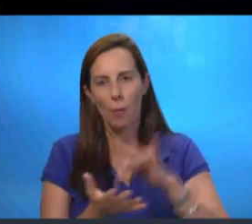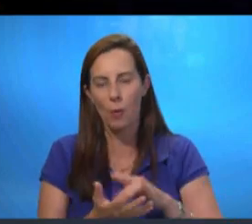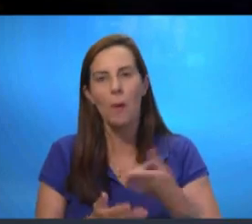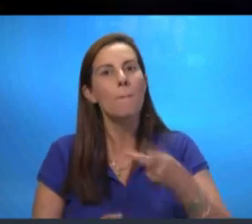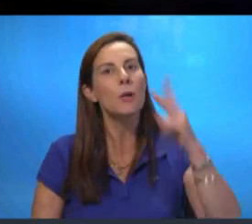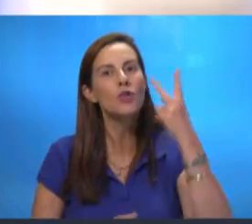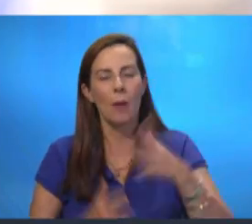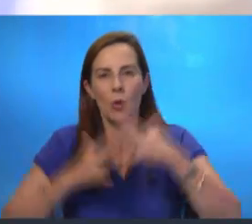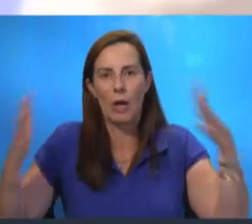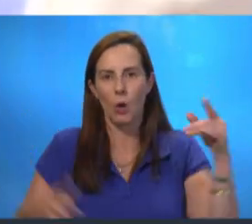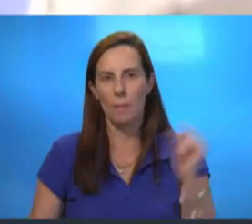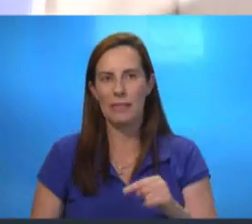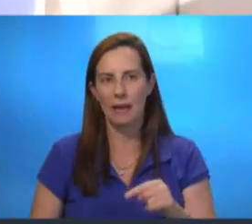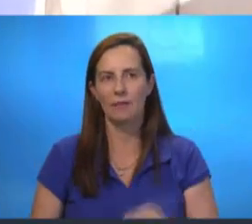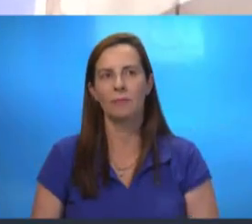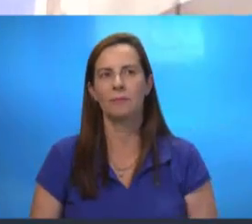יותר גדול